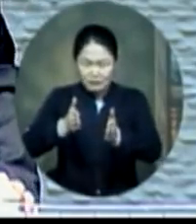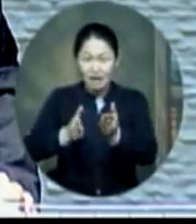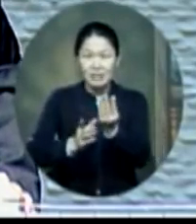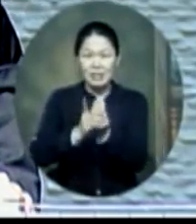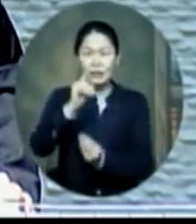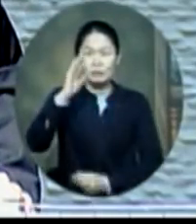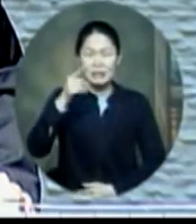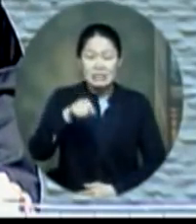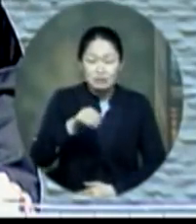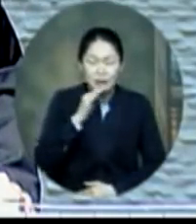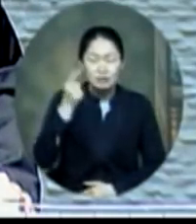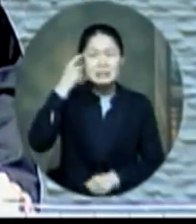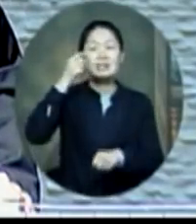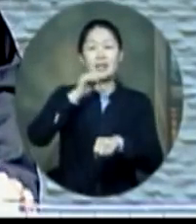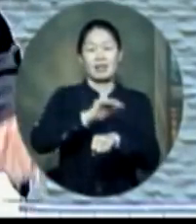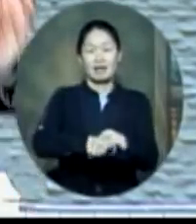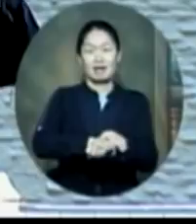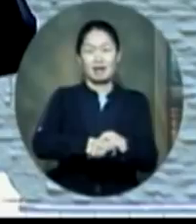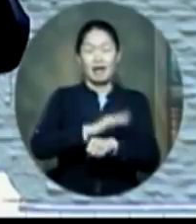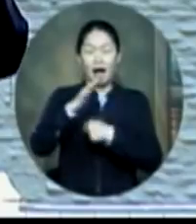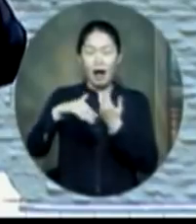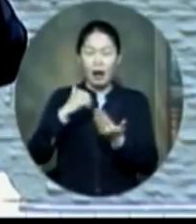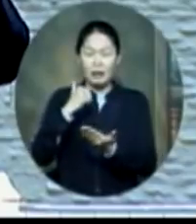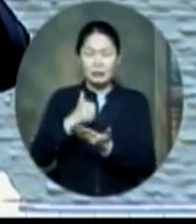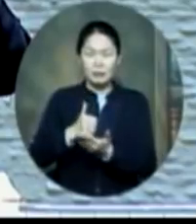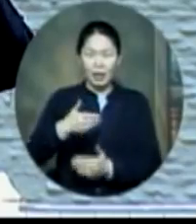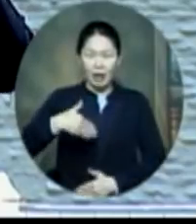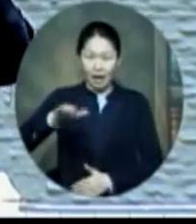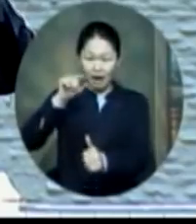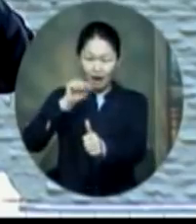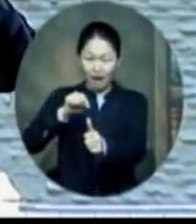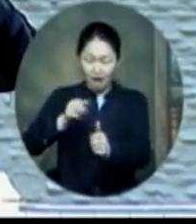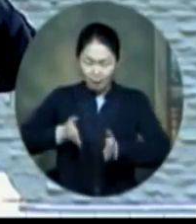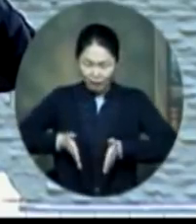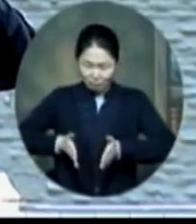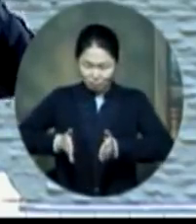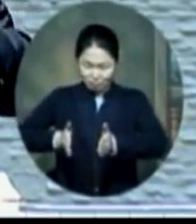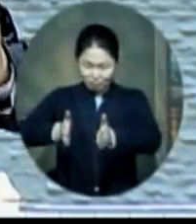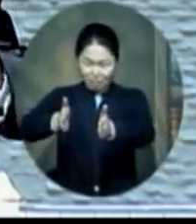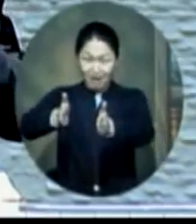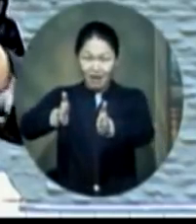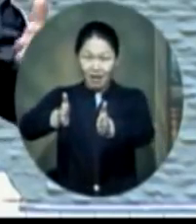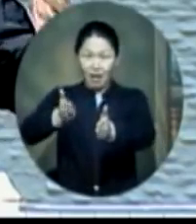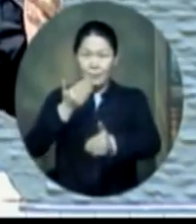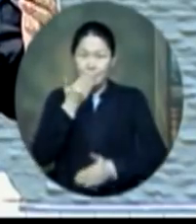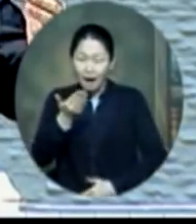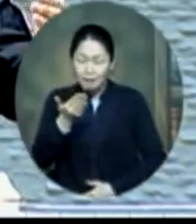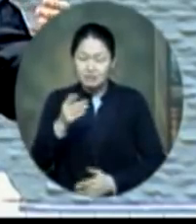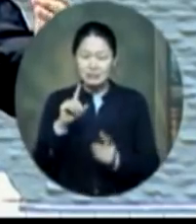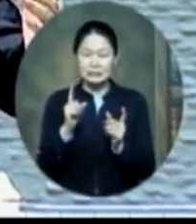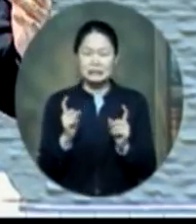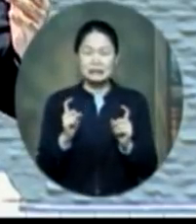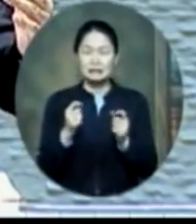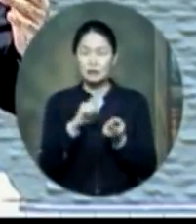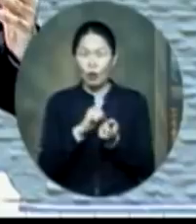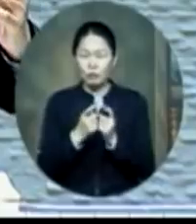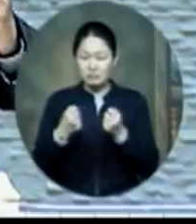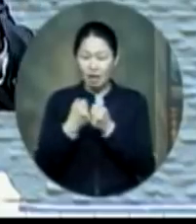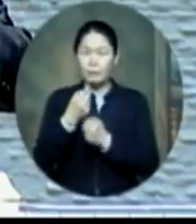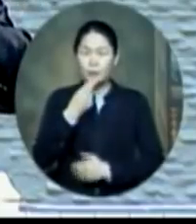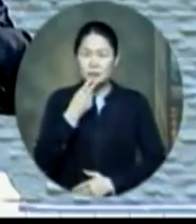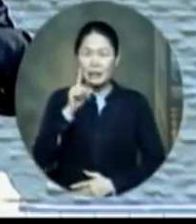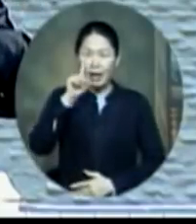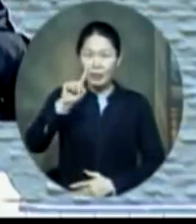걸 지혜라고 하는 겁니다. 하나님이 가라고 하는 방향으로 가면서도 싸우지 않고 하나가 되어서